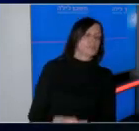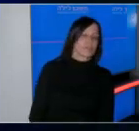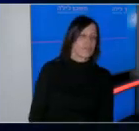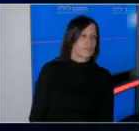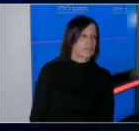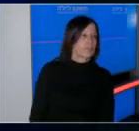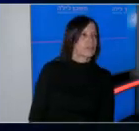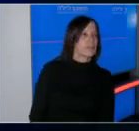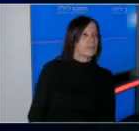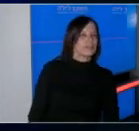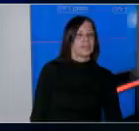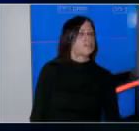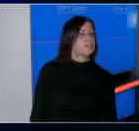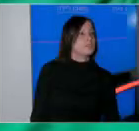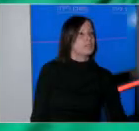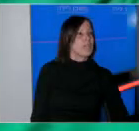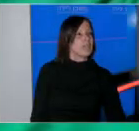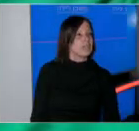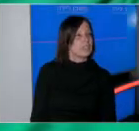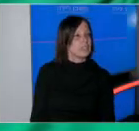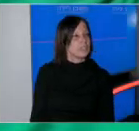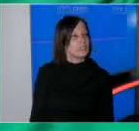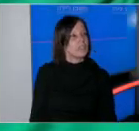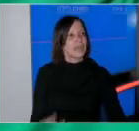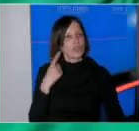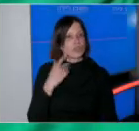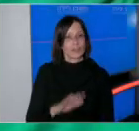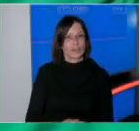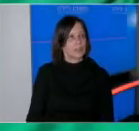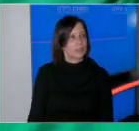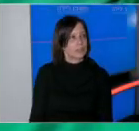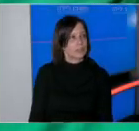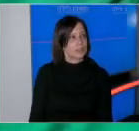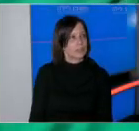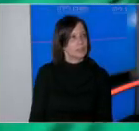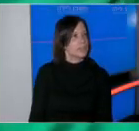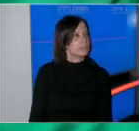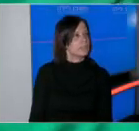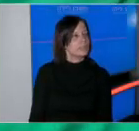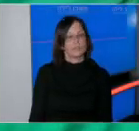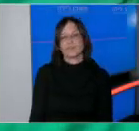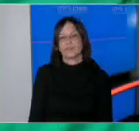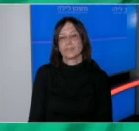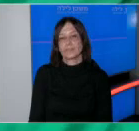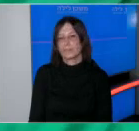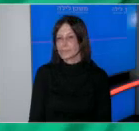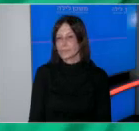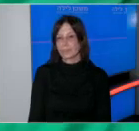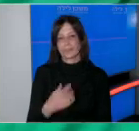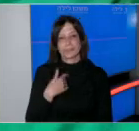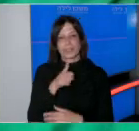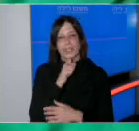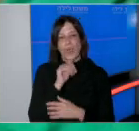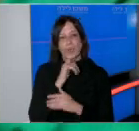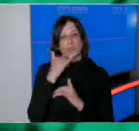דיין, תנועת הפריפריות, ערב טוב, מה שלומך? אהלן וסהלן, מה העניינים? בסדר, סחה על הירוק